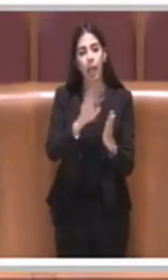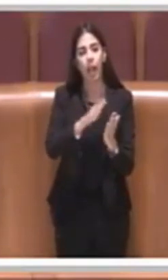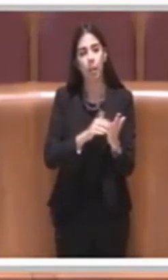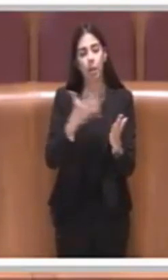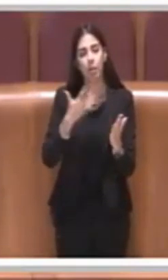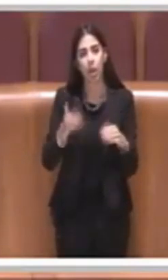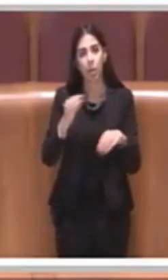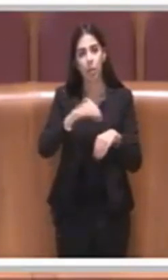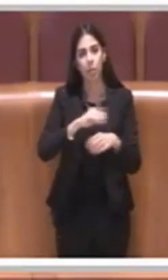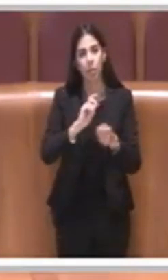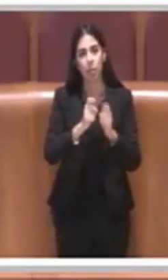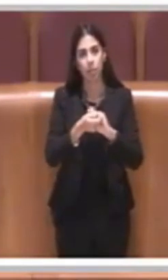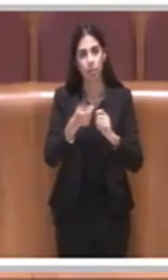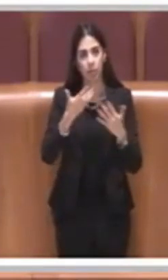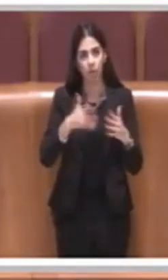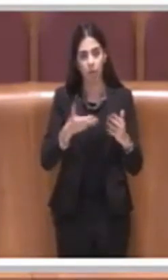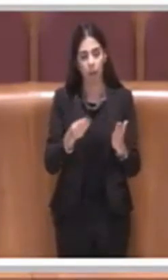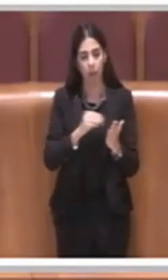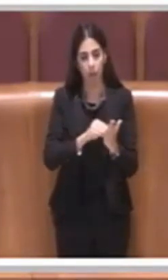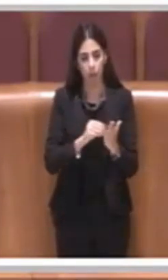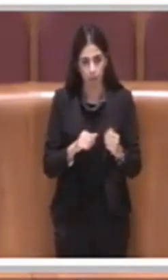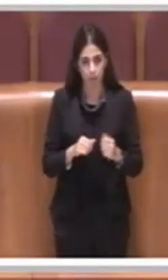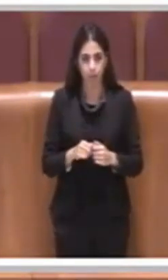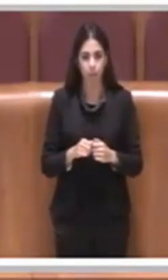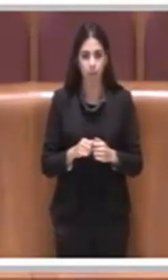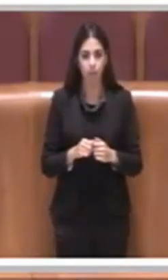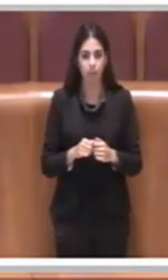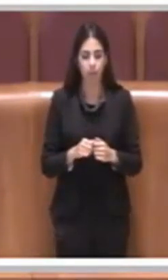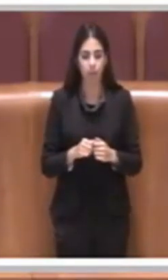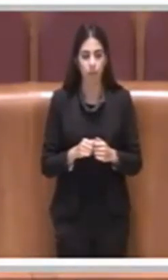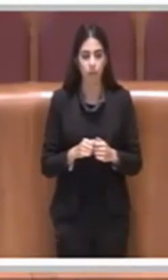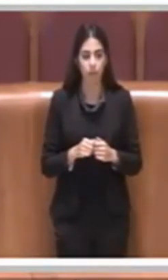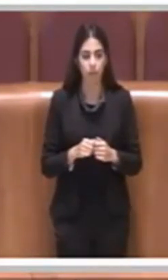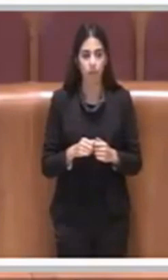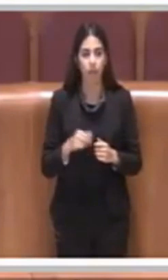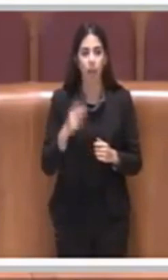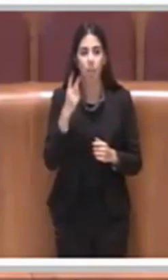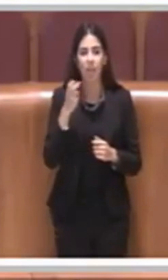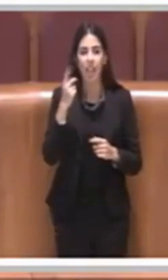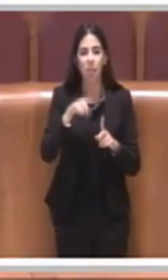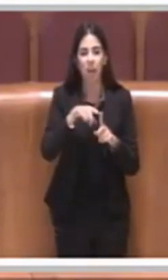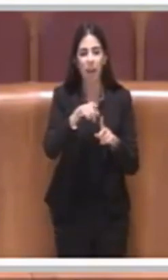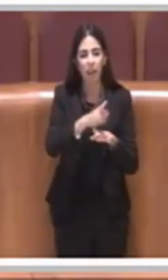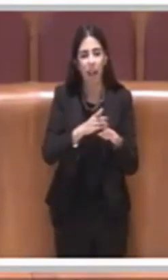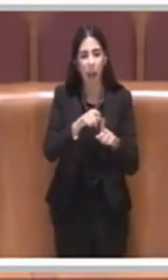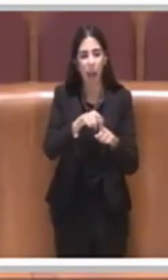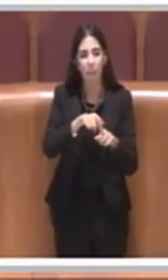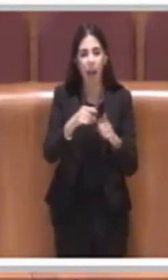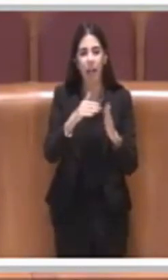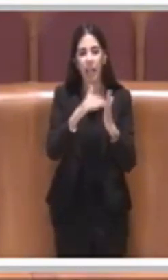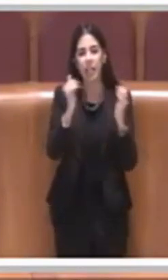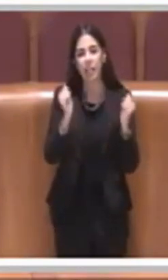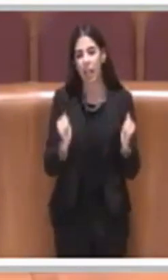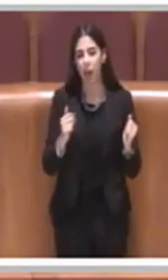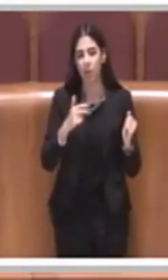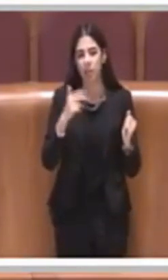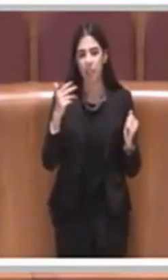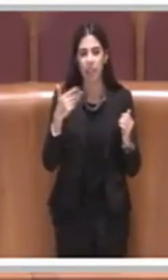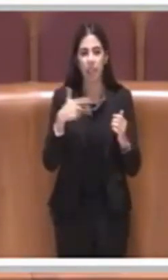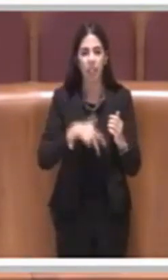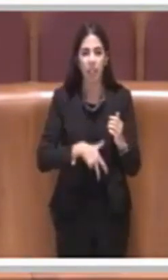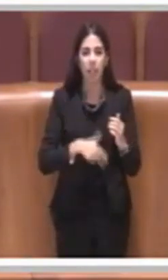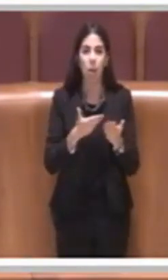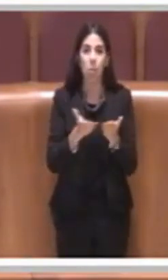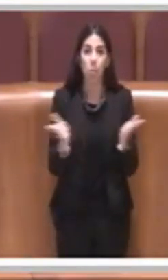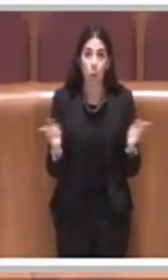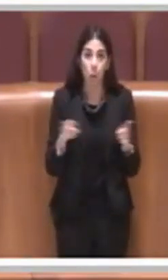l'emendamento. Era previsto prevedere per la parte di housing pubblica, okay? La destinazione